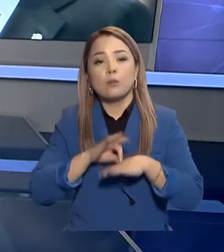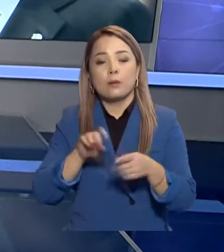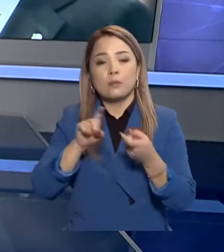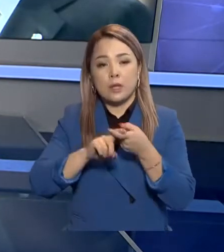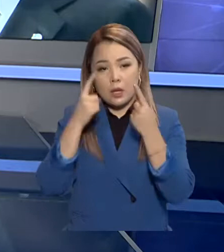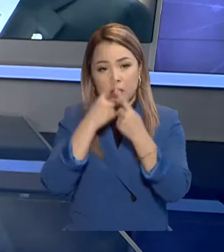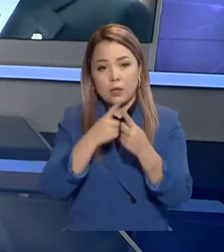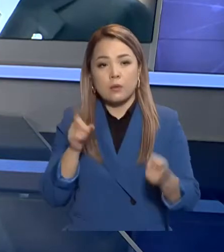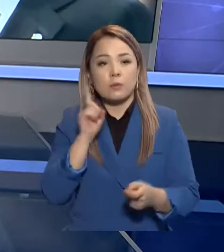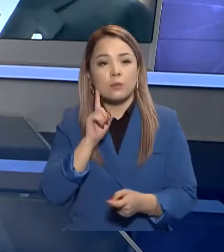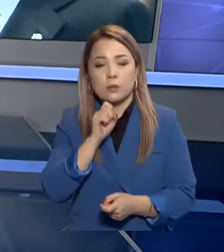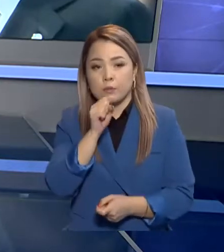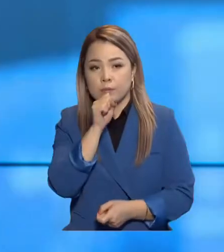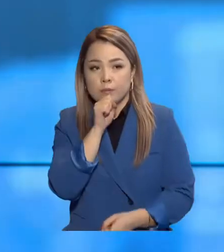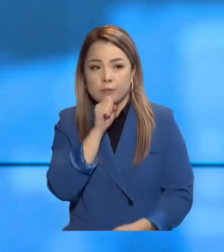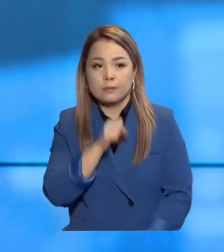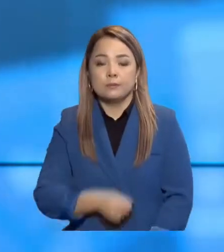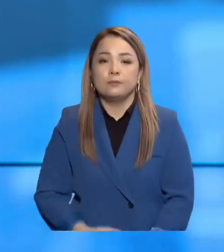жария етілмей отыр.